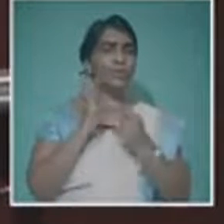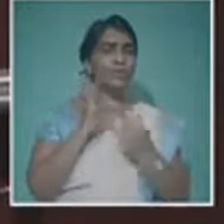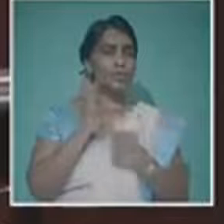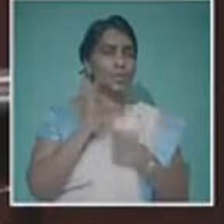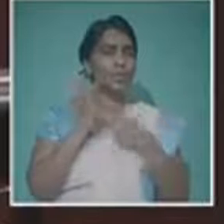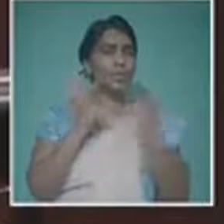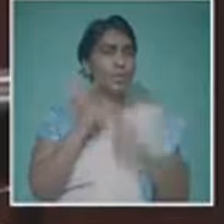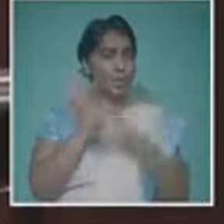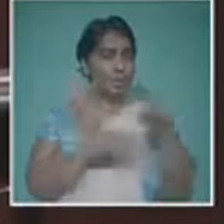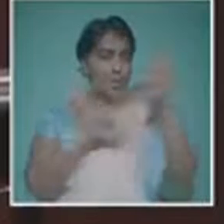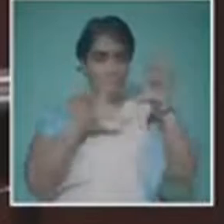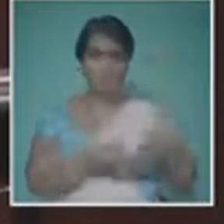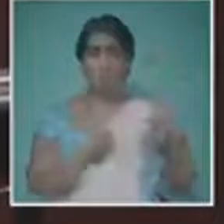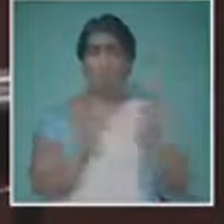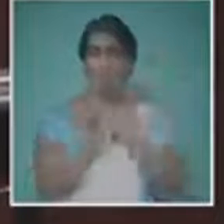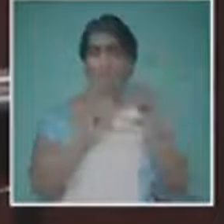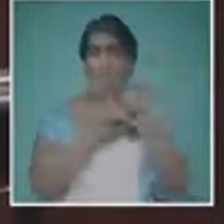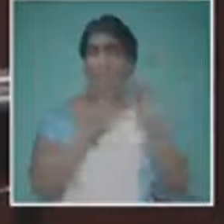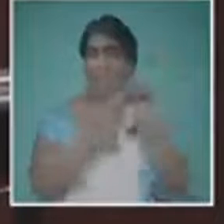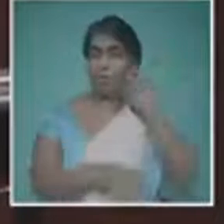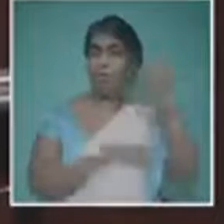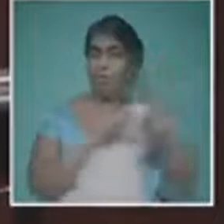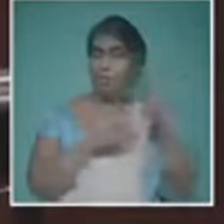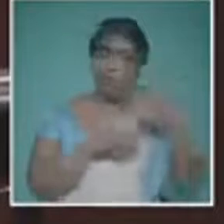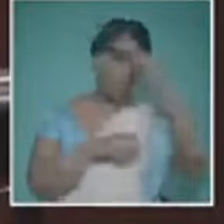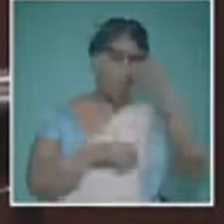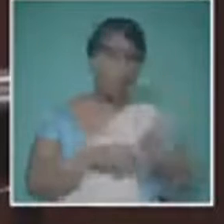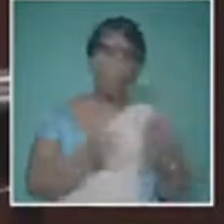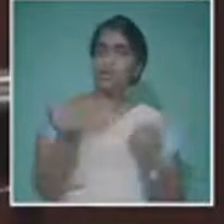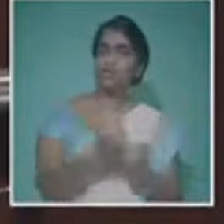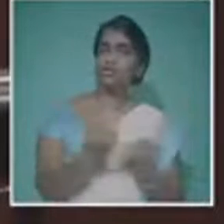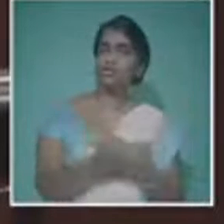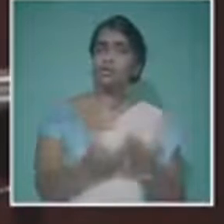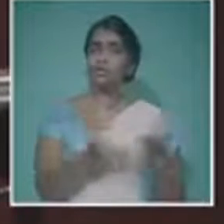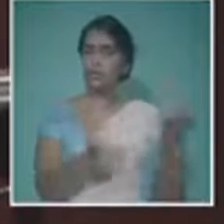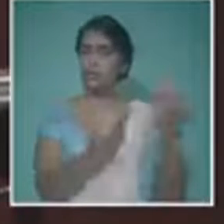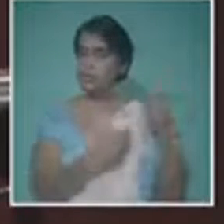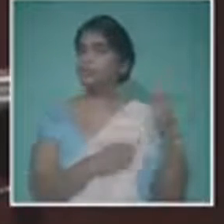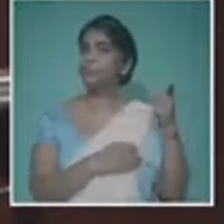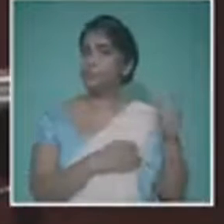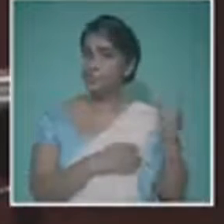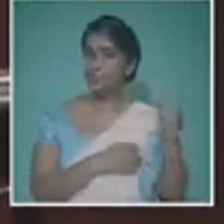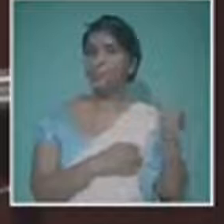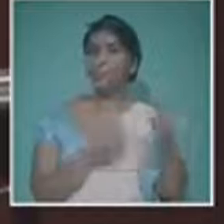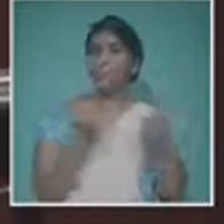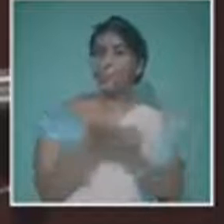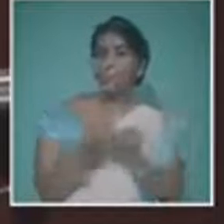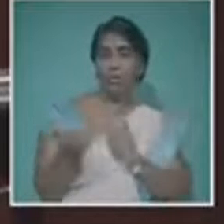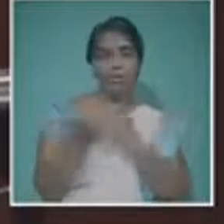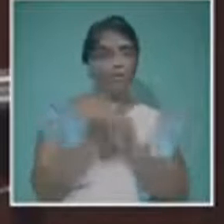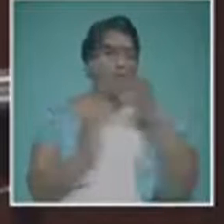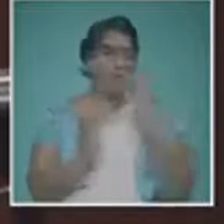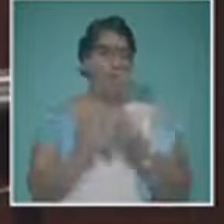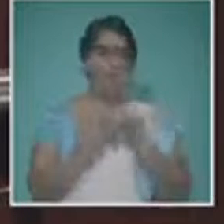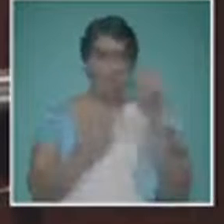அவர் அந்த காடழிப்புக்கு துணை போகின்றார். அவர் துணை போகின்றார் என்று சொன்னால் உண்மையிலேயே